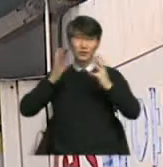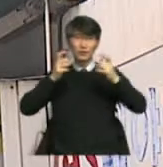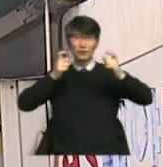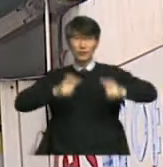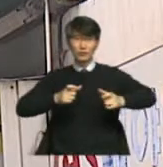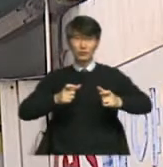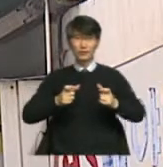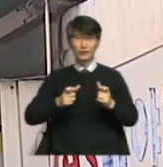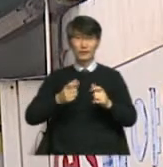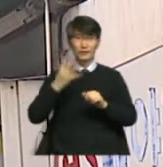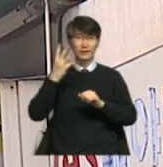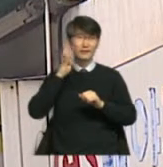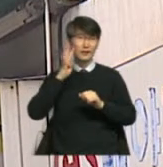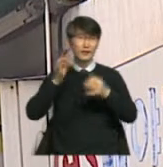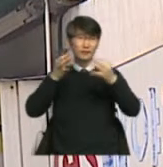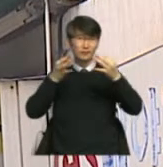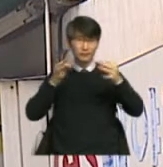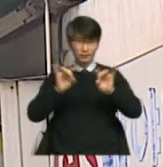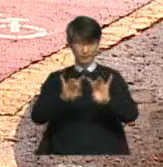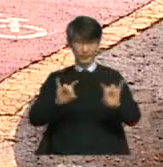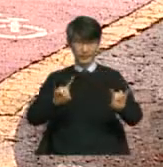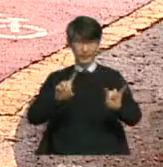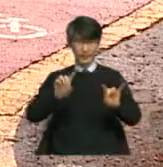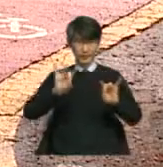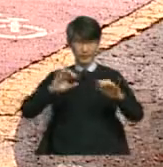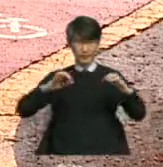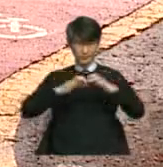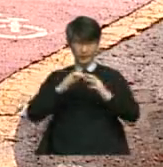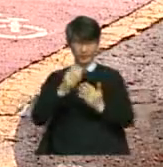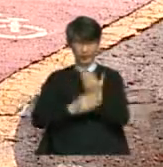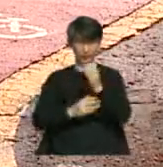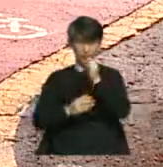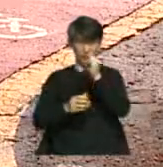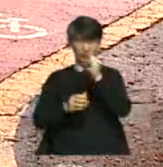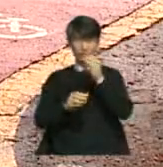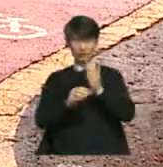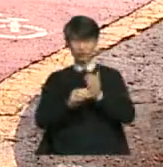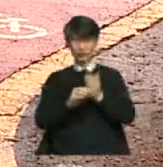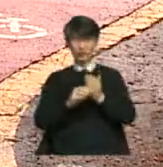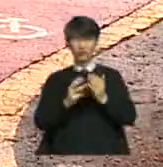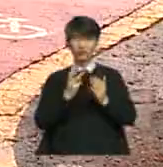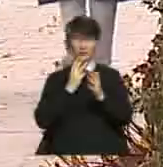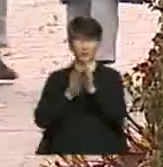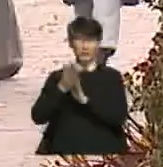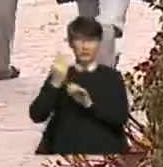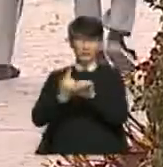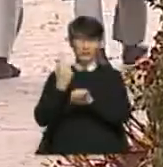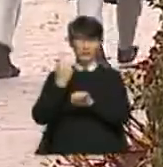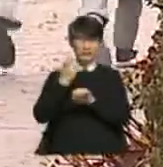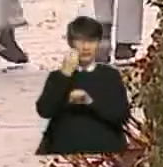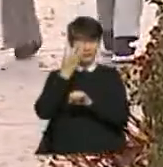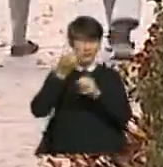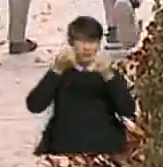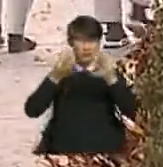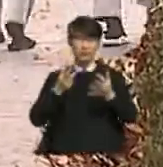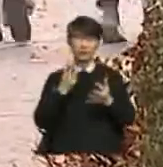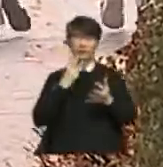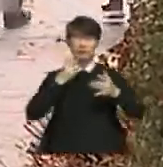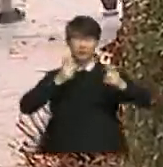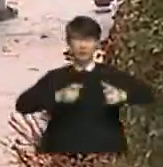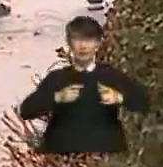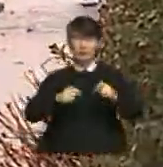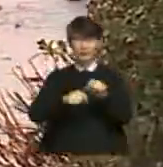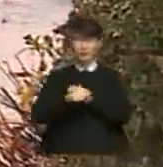보 부 역에서 사이마다 평균 한 건의 사고가 발생했다고 합니다 서울시는 지난해 4개월간 서울 전역에서